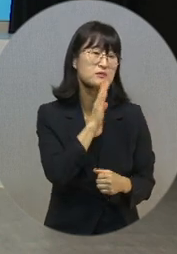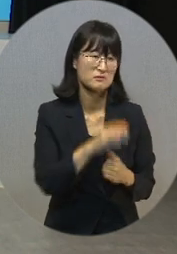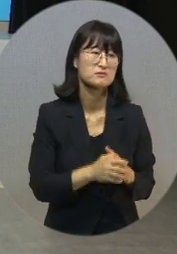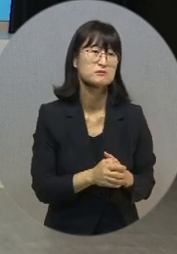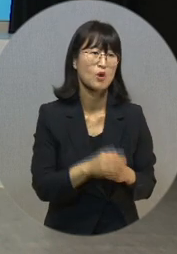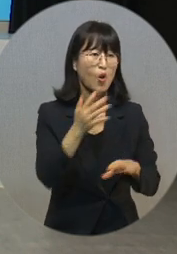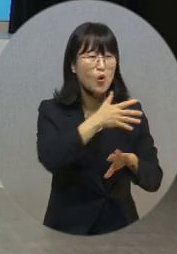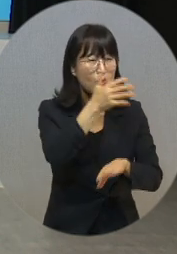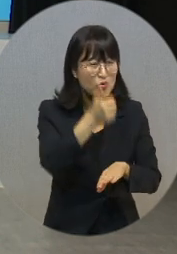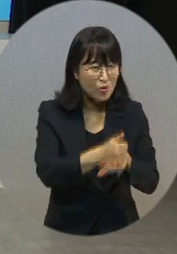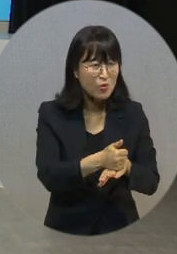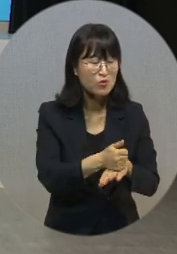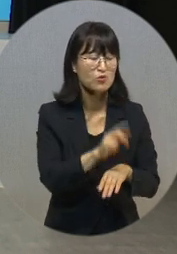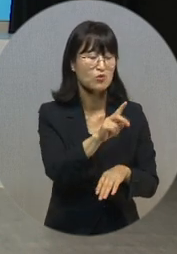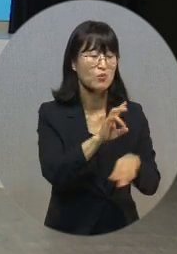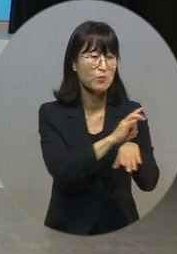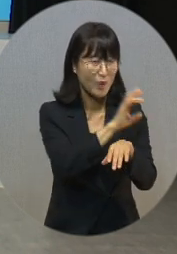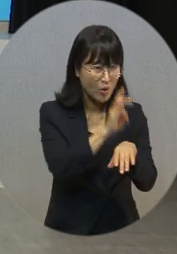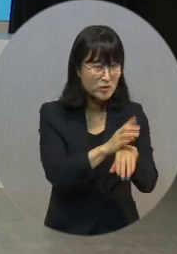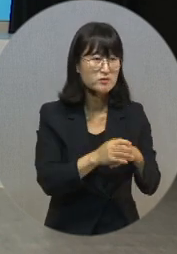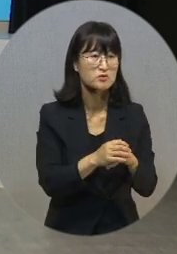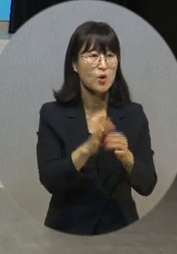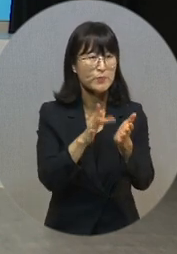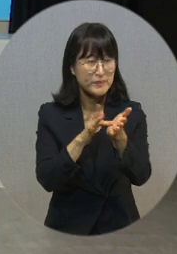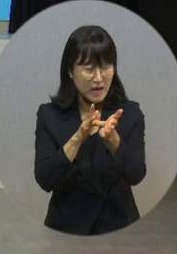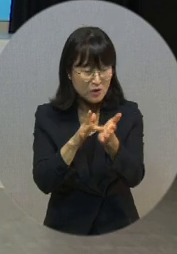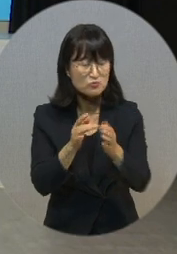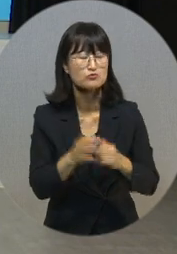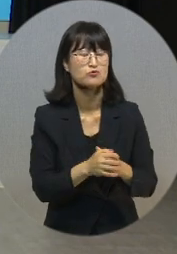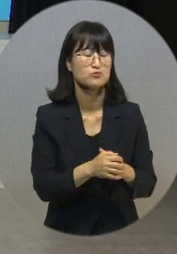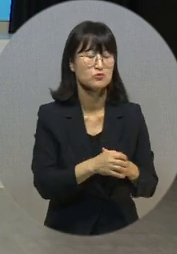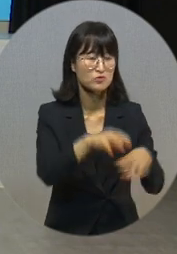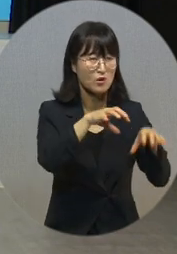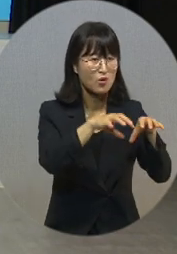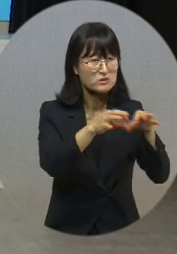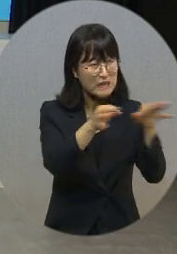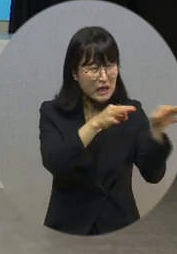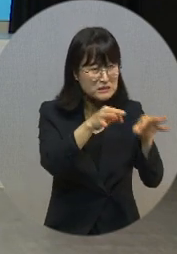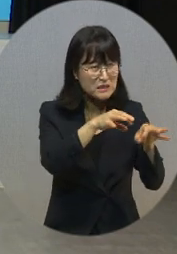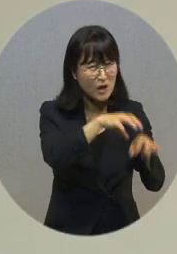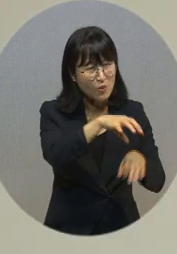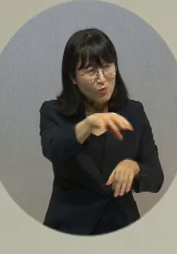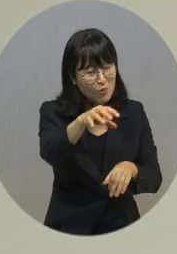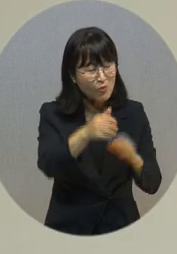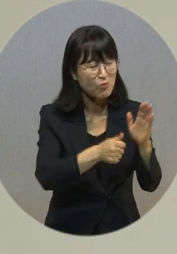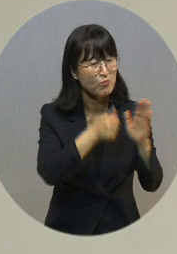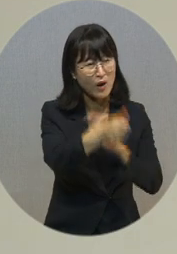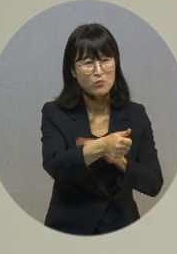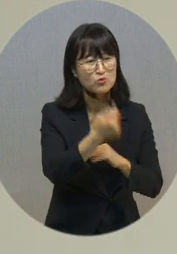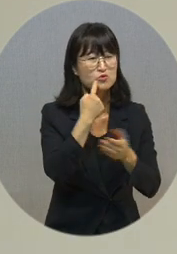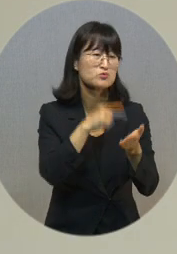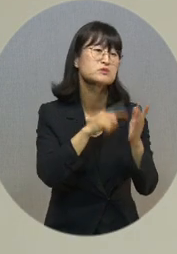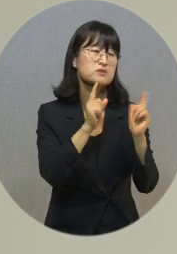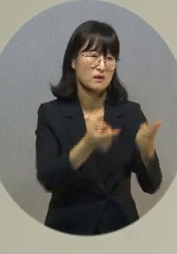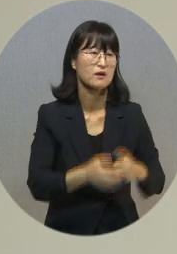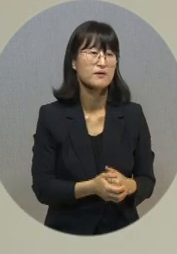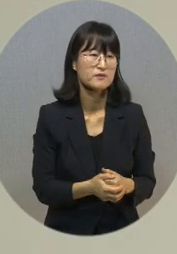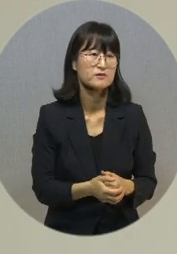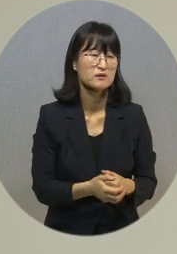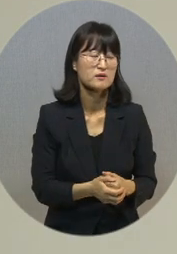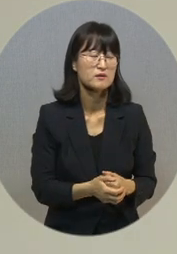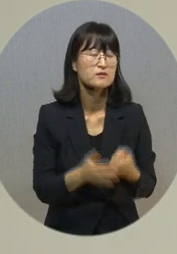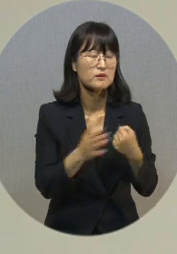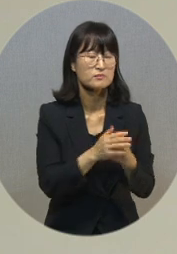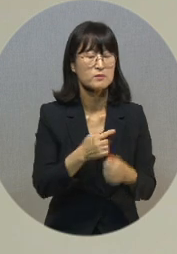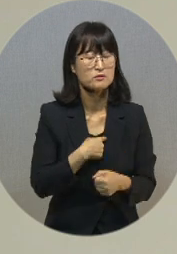결국 우리의 편의점이라든지 약국이라든지 네. 이런 소규모 시설도 어려웠었잖아요. 네. 네. 그래도 저는 항상 느끼는